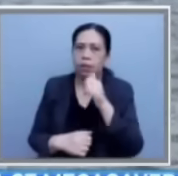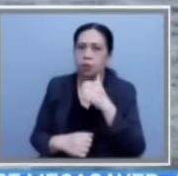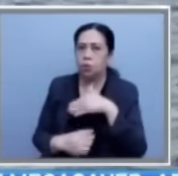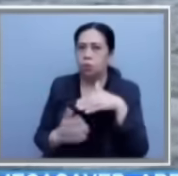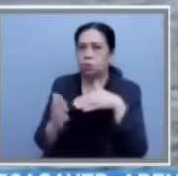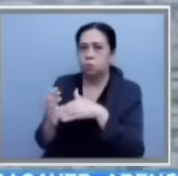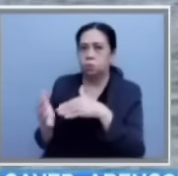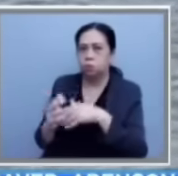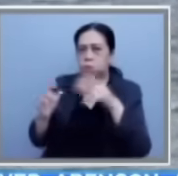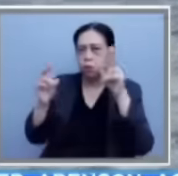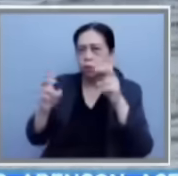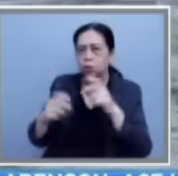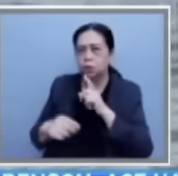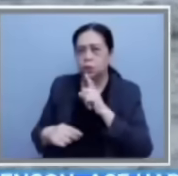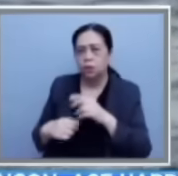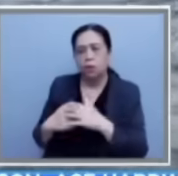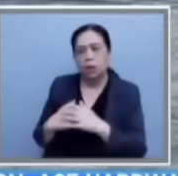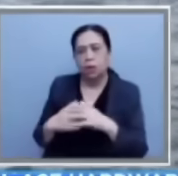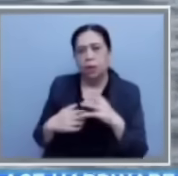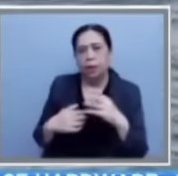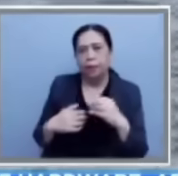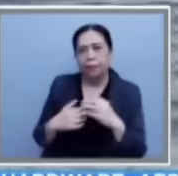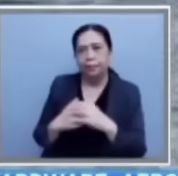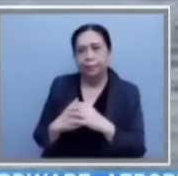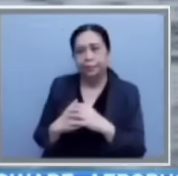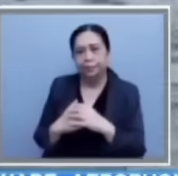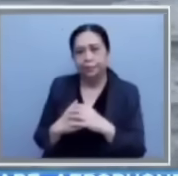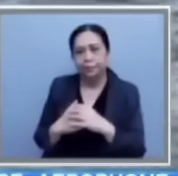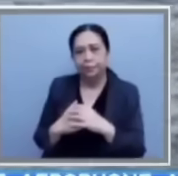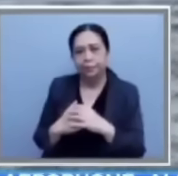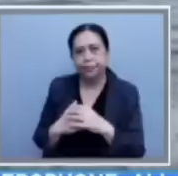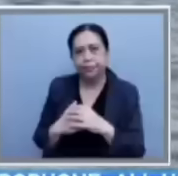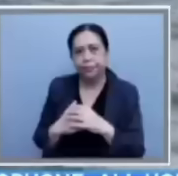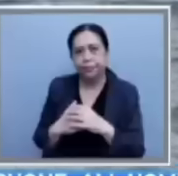doon Cony at ah